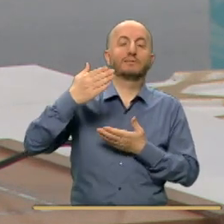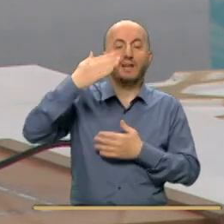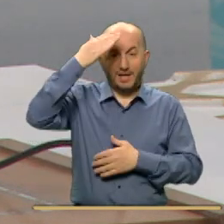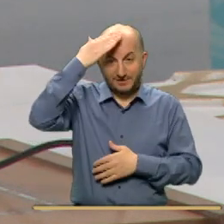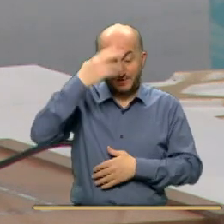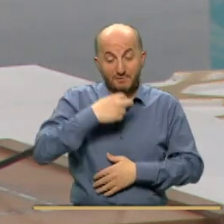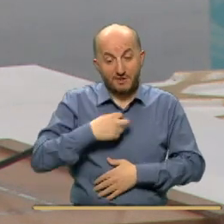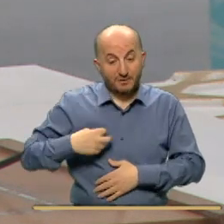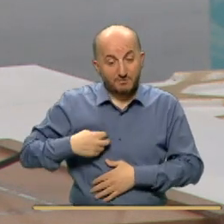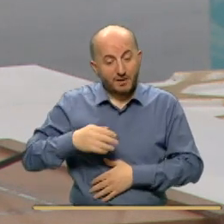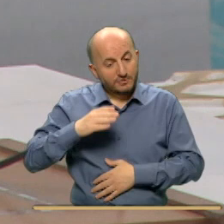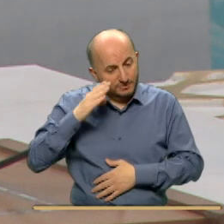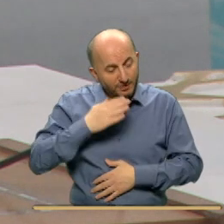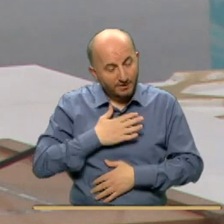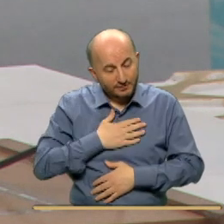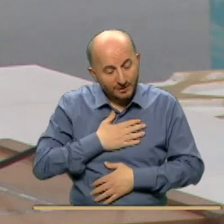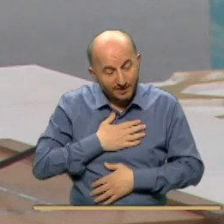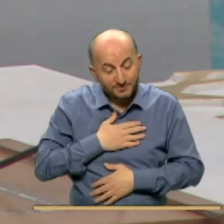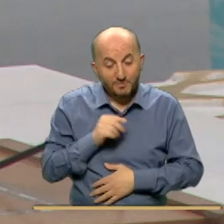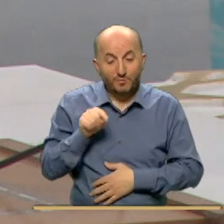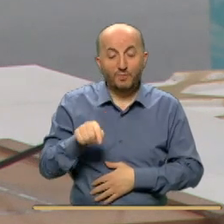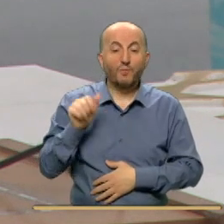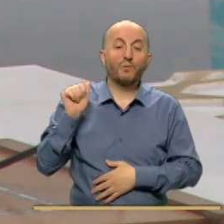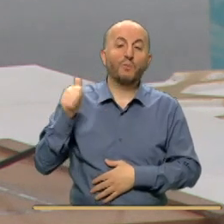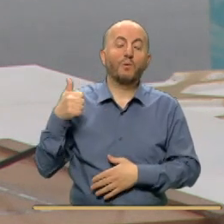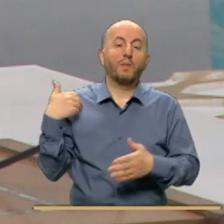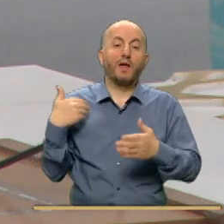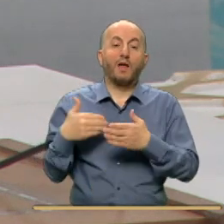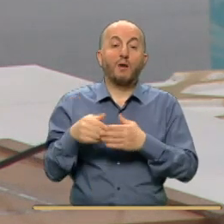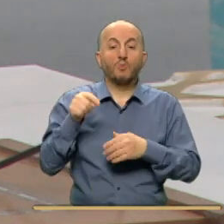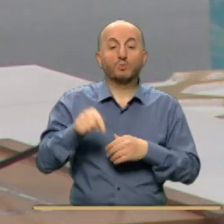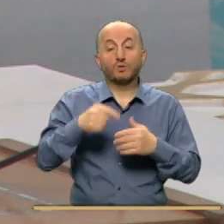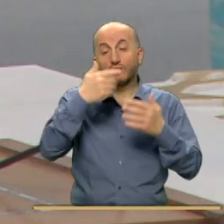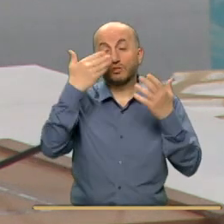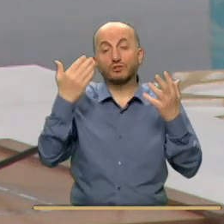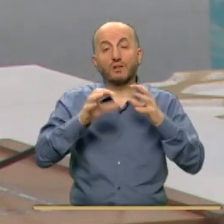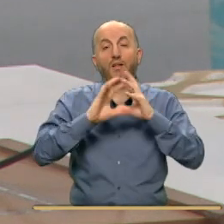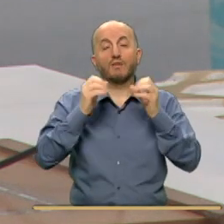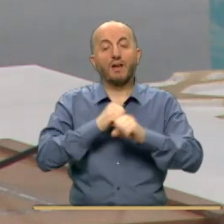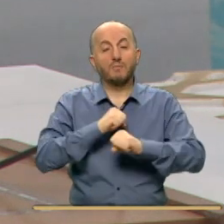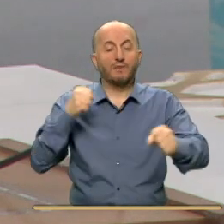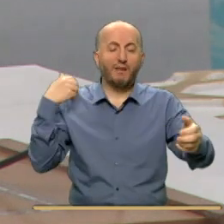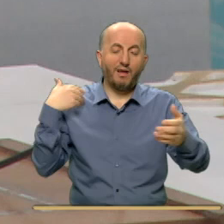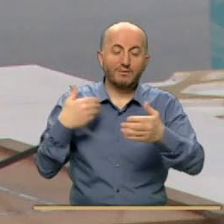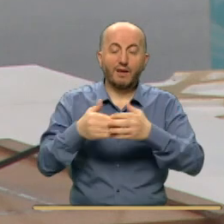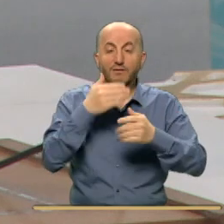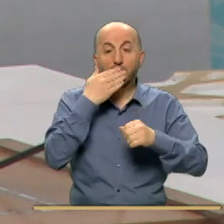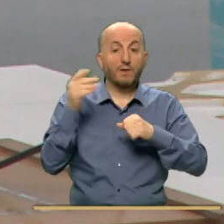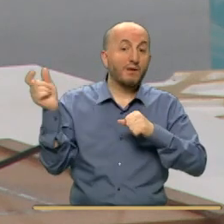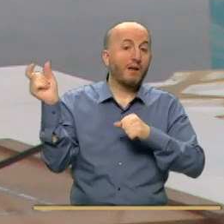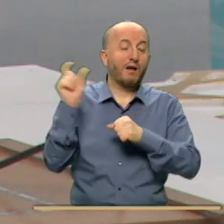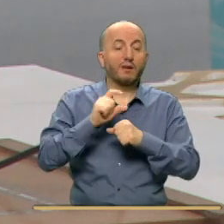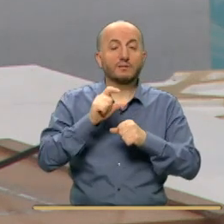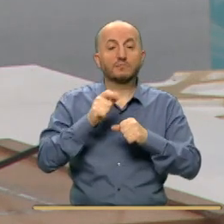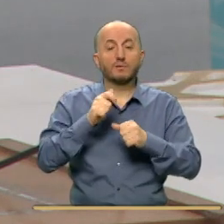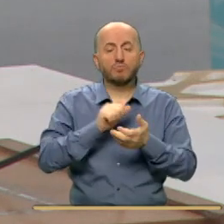Hazreti Peygamber sallallahu aleyhi ve sellem'den bugüne, bugünden de inşallah kıyamete kadar Ramazan'a yeryüzündeki bütün